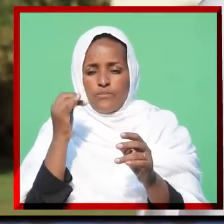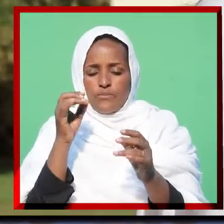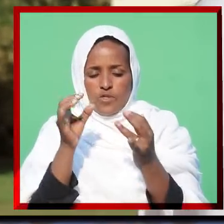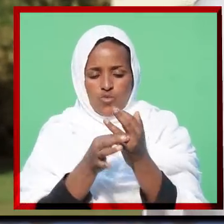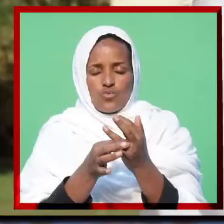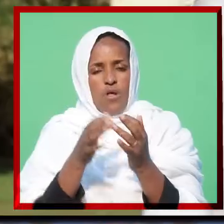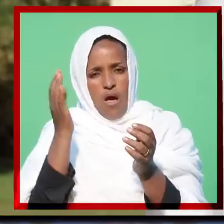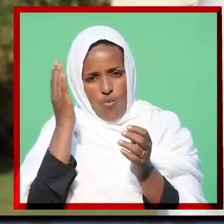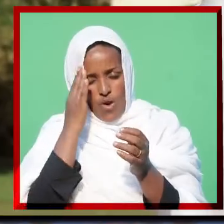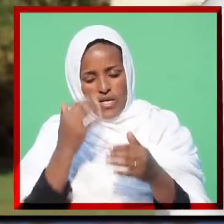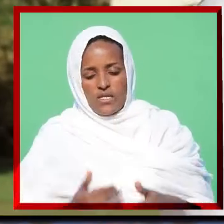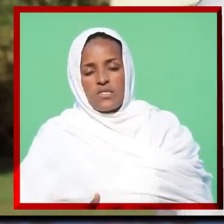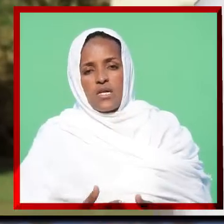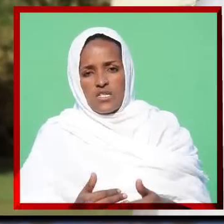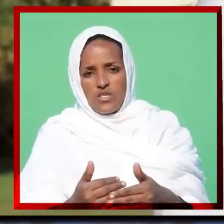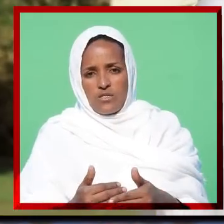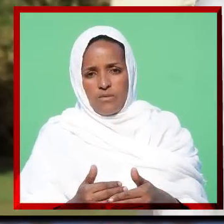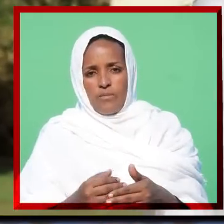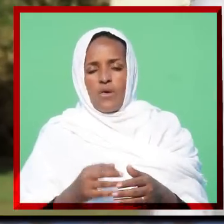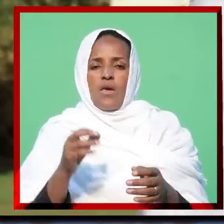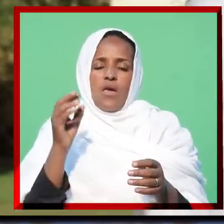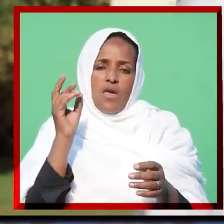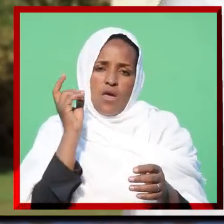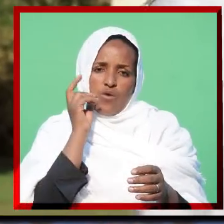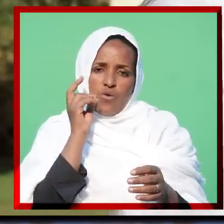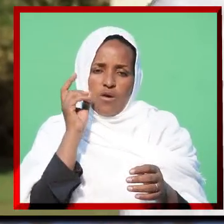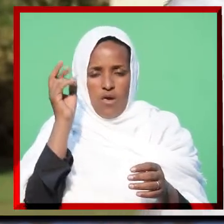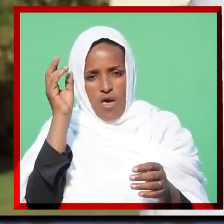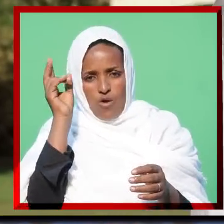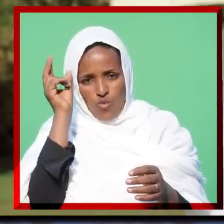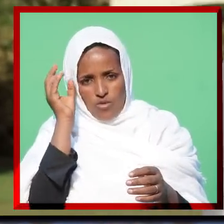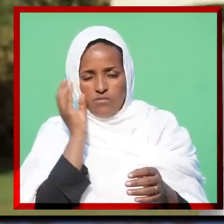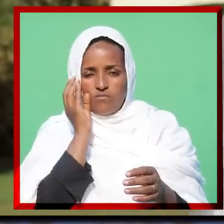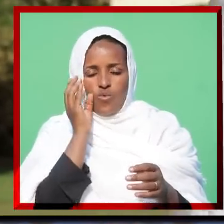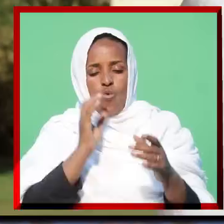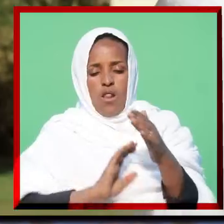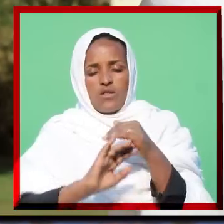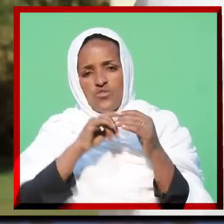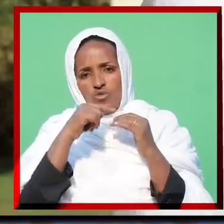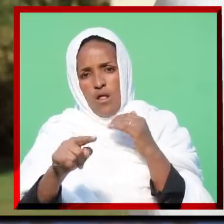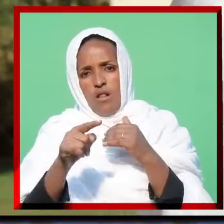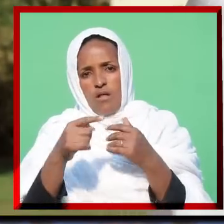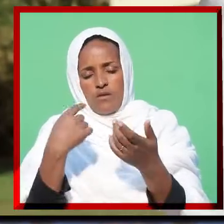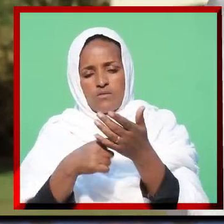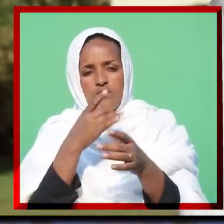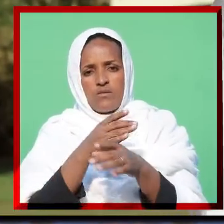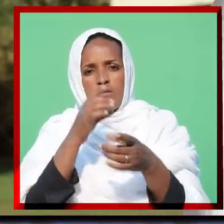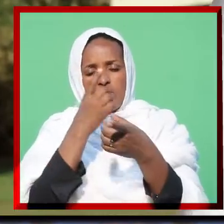አወቀ፣ ጸነሰችም፣ ሄኖህንም ወለደች ይላል። ታዲያ ኦሪት